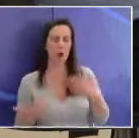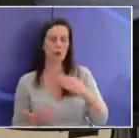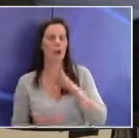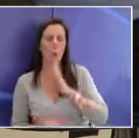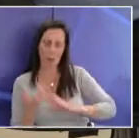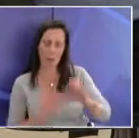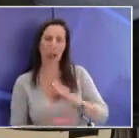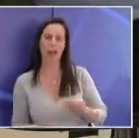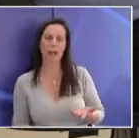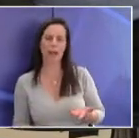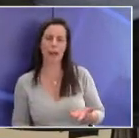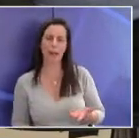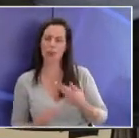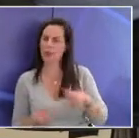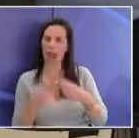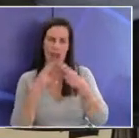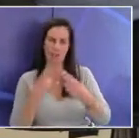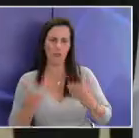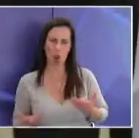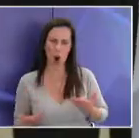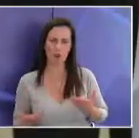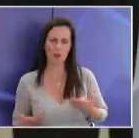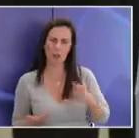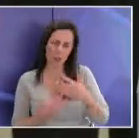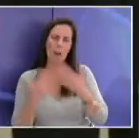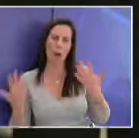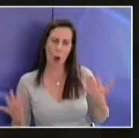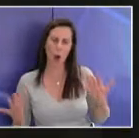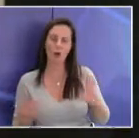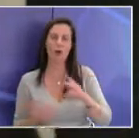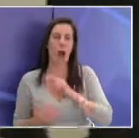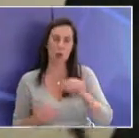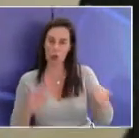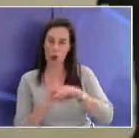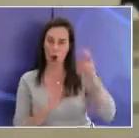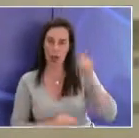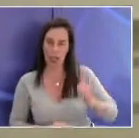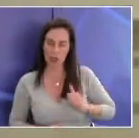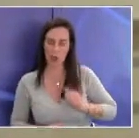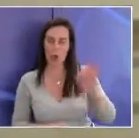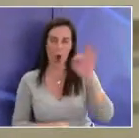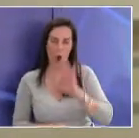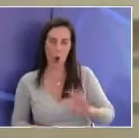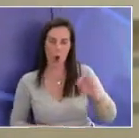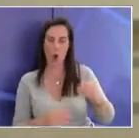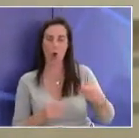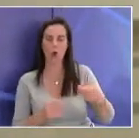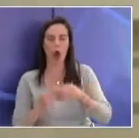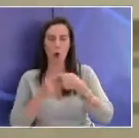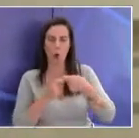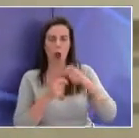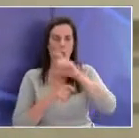בפלונטר בלתי פתיר. זה היה ברור, הנושא של חוק הגיוס, כל עוד ליצמן מתעקש וכל